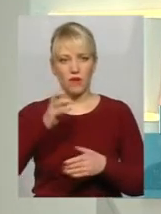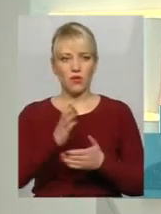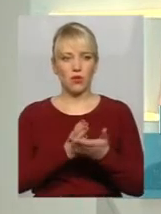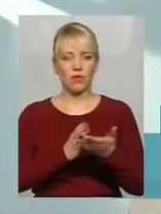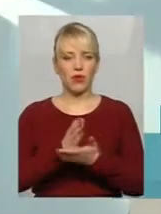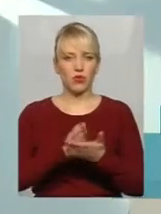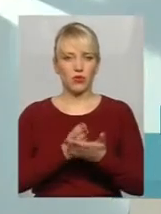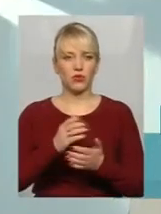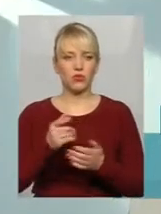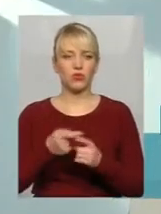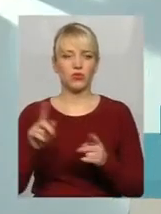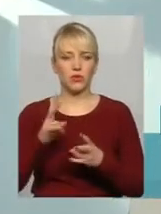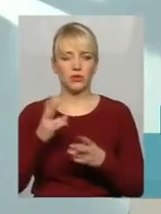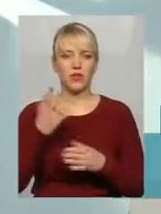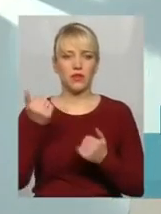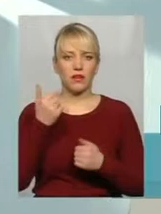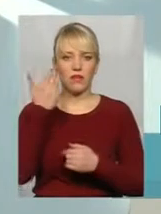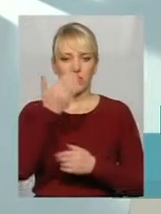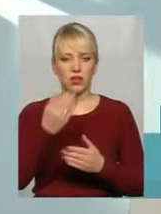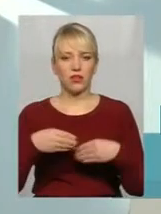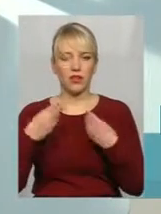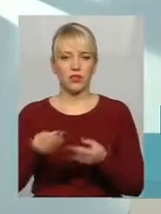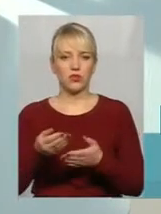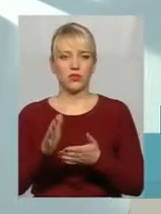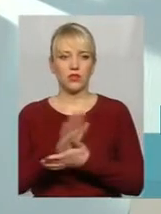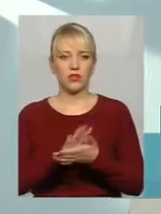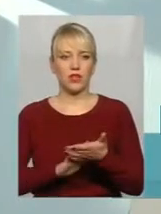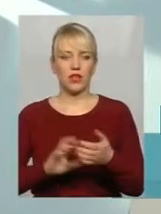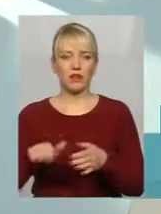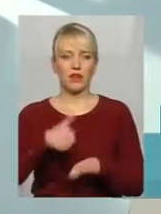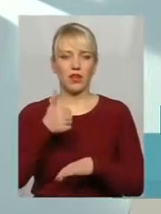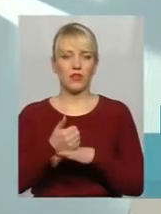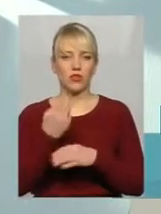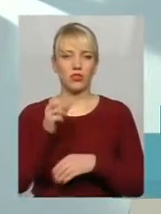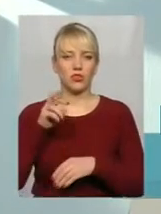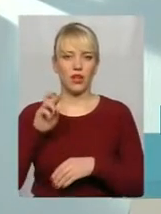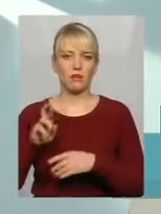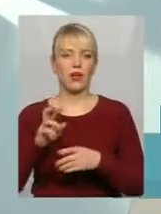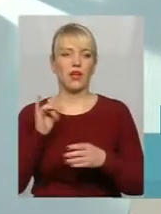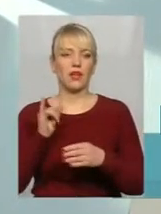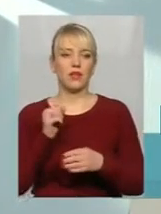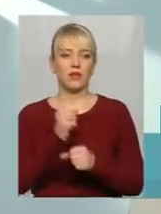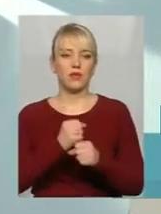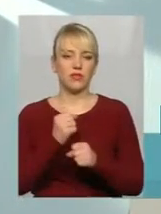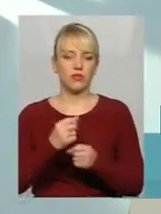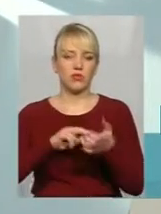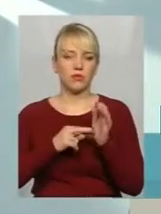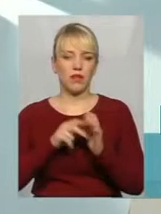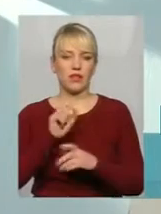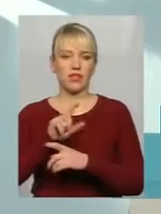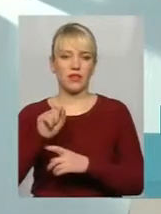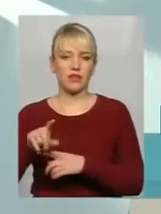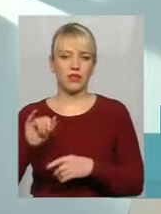так? Так, вони подають відповідні заявки на Генеральний штаб, відпрацьовується планове завдання, воно розподіляється